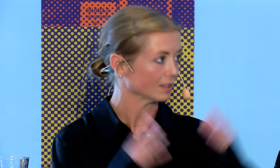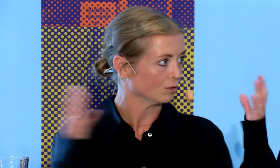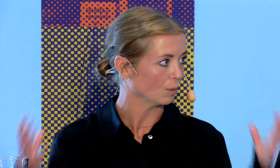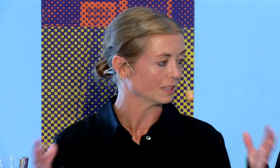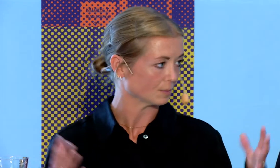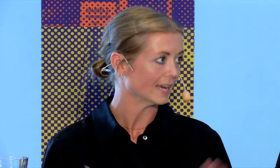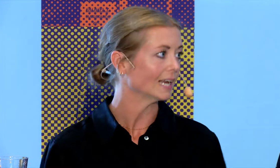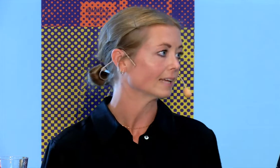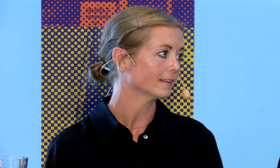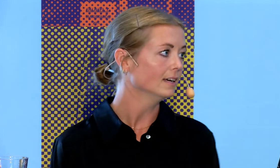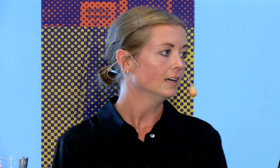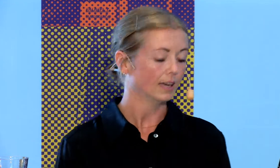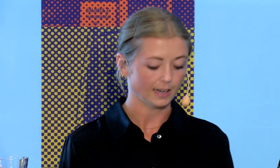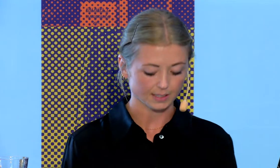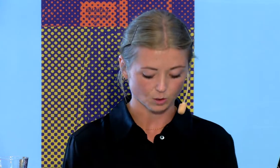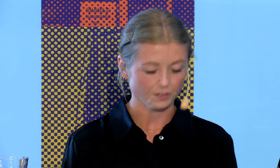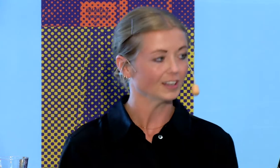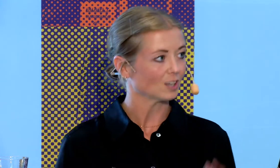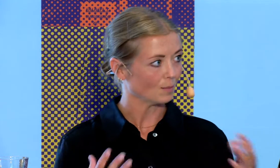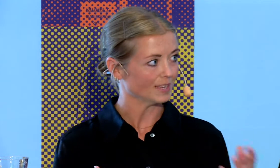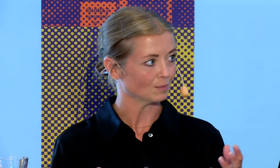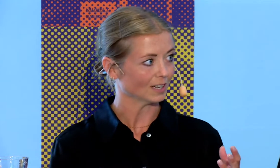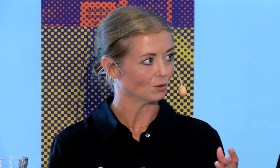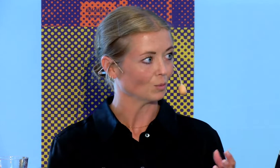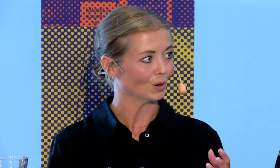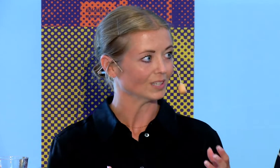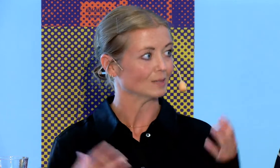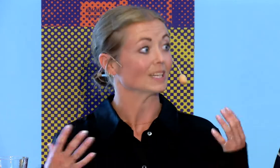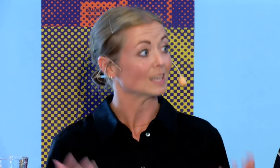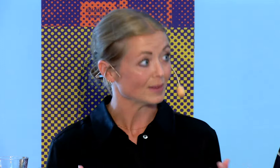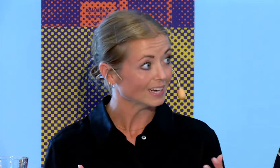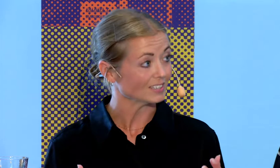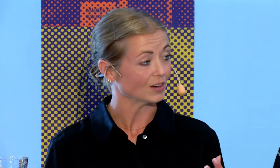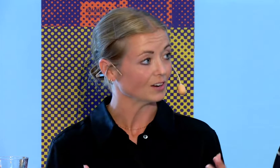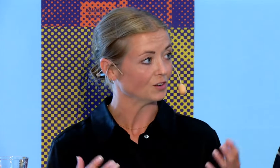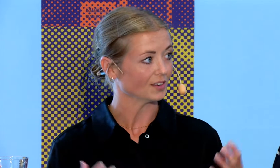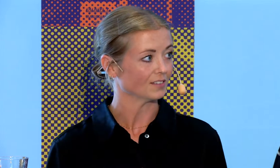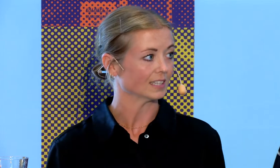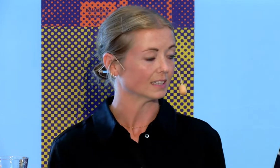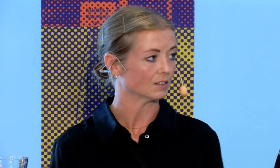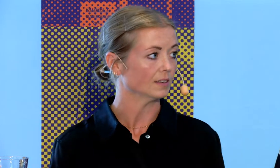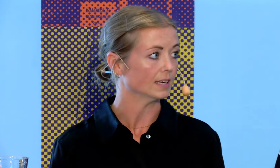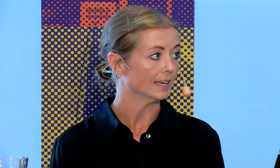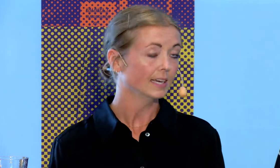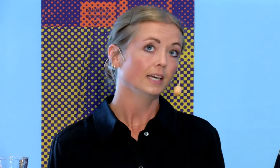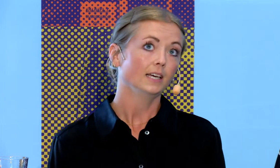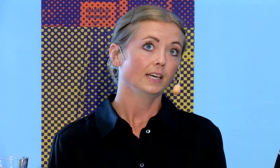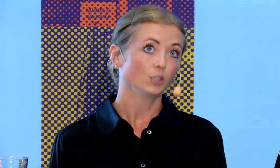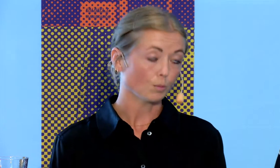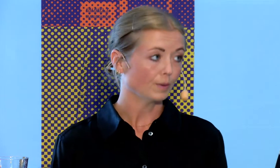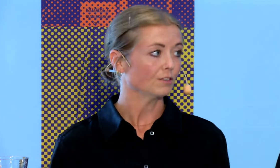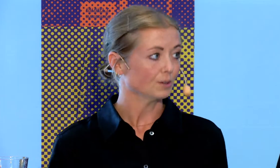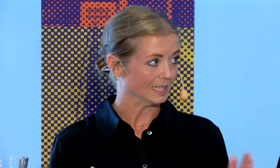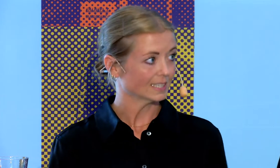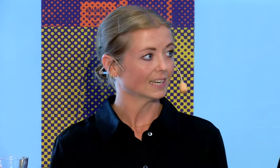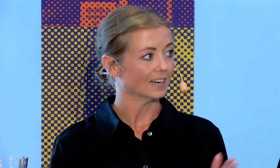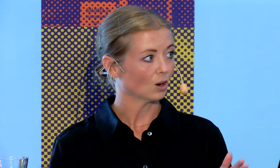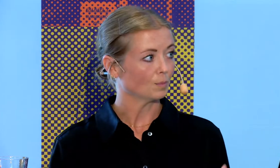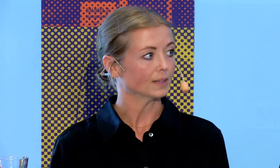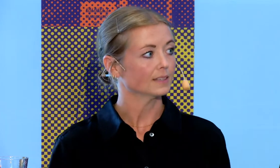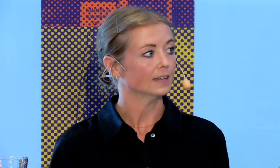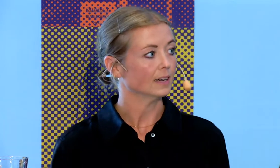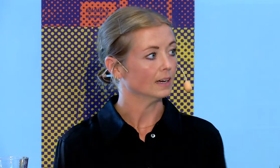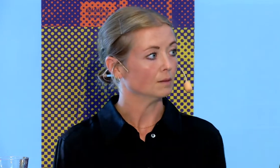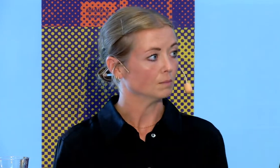om vi nu pratar fotbollen som helhet. Så om vi vill skapa en jämställd fotboll och ett jämställt samhälle så är det ju jätteviktigt att vi jobbar för att minska